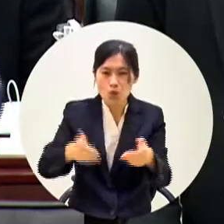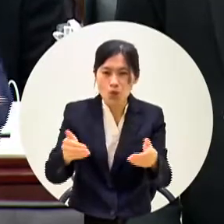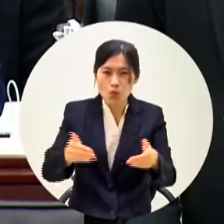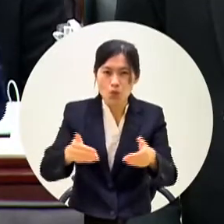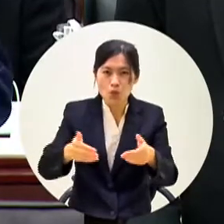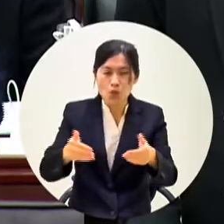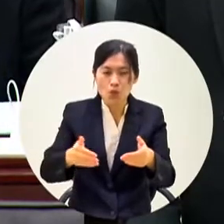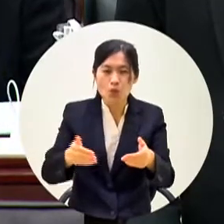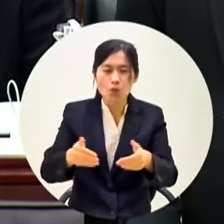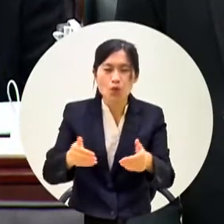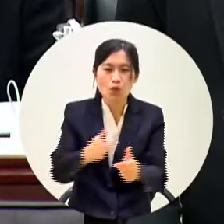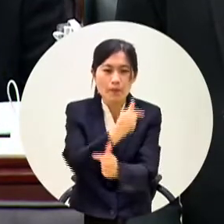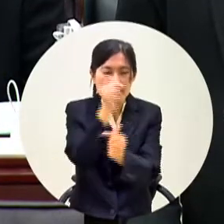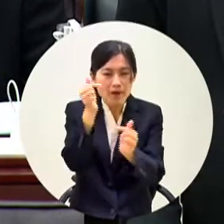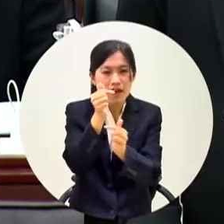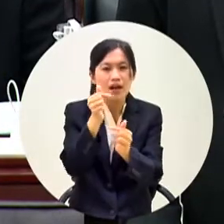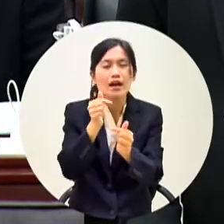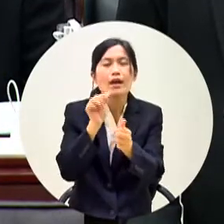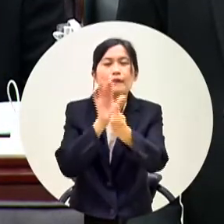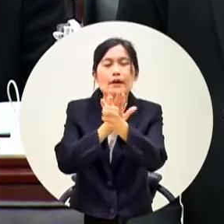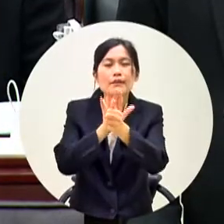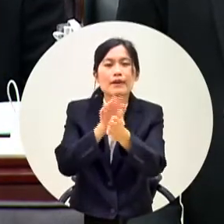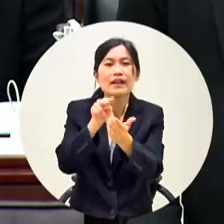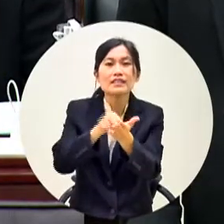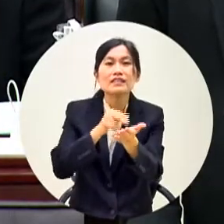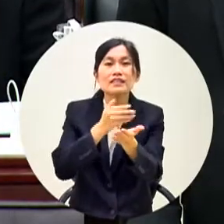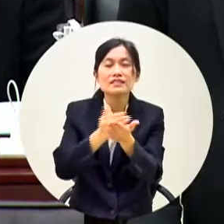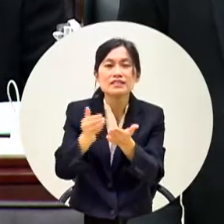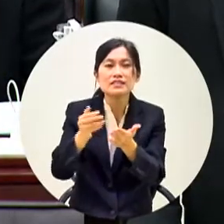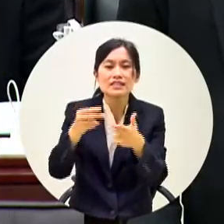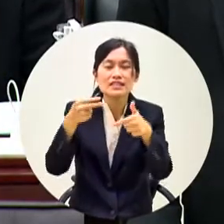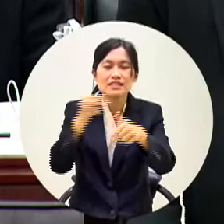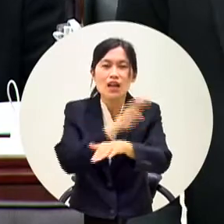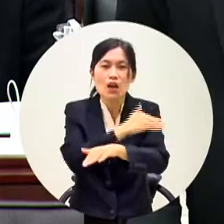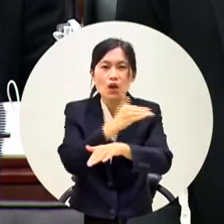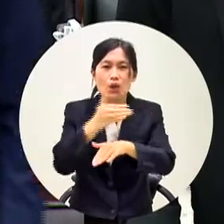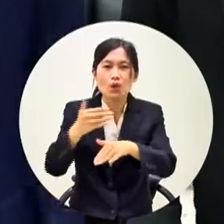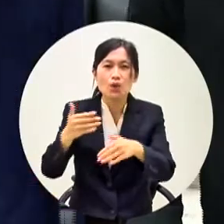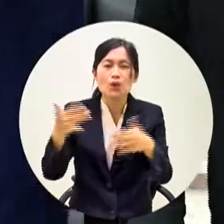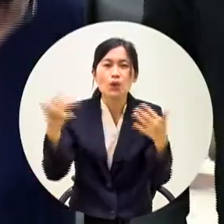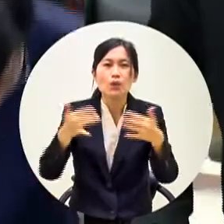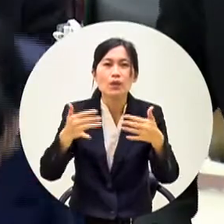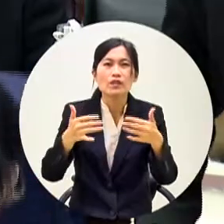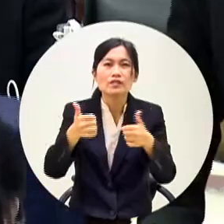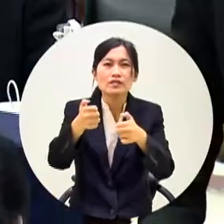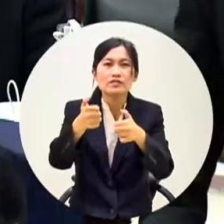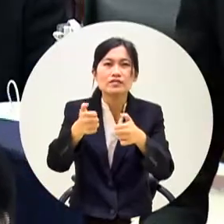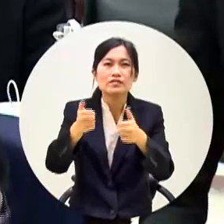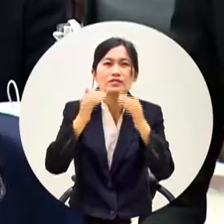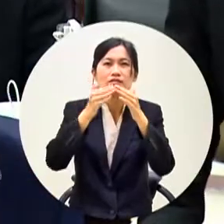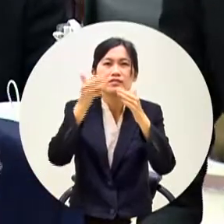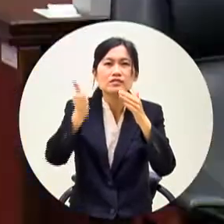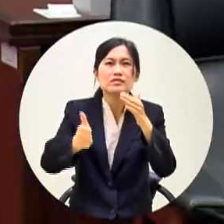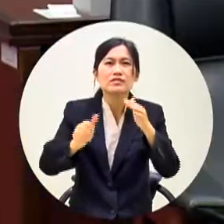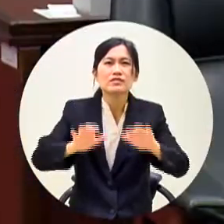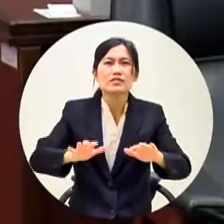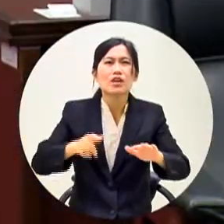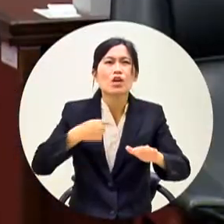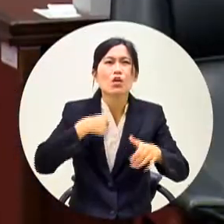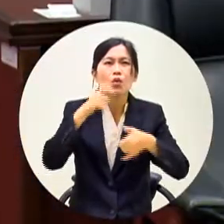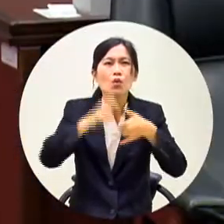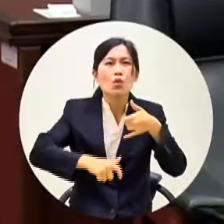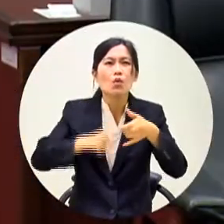啊，来改善咱人武地区的生活品质，吼，以上。 好，感谢市长哦。啊，即马本息甲